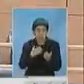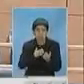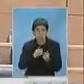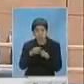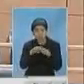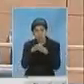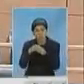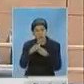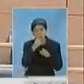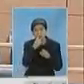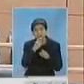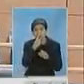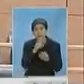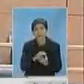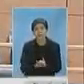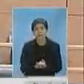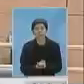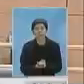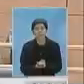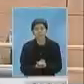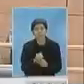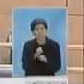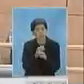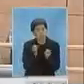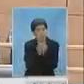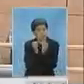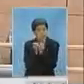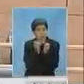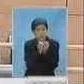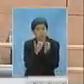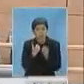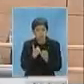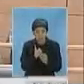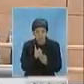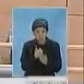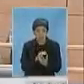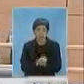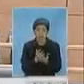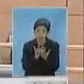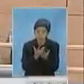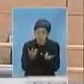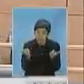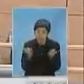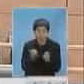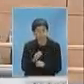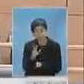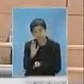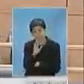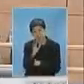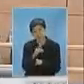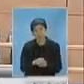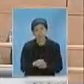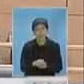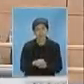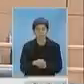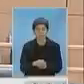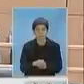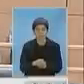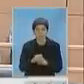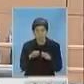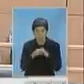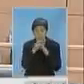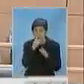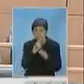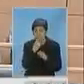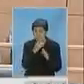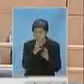คนเสื้อแดงผุดขึ้นมาแล้วก็แตกแยกแล้วก็สูญเสียไม่ใช่ครับคนเสื้อ